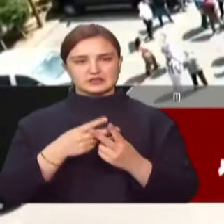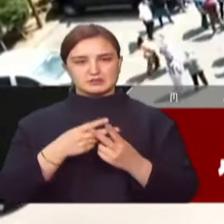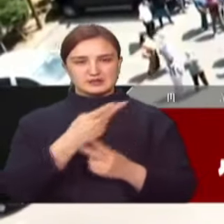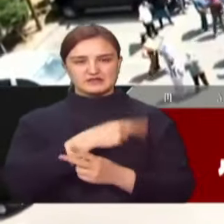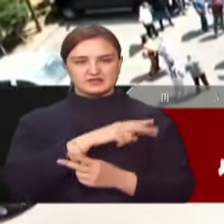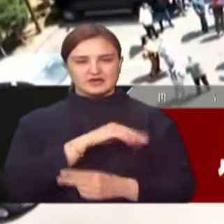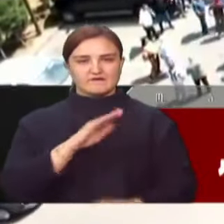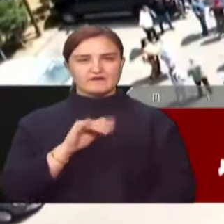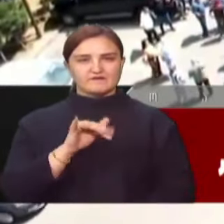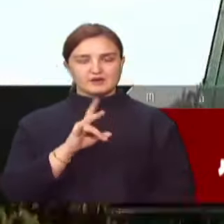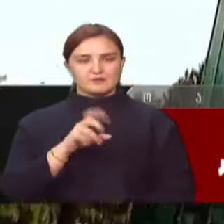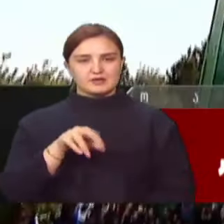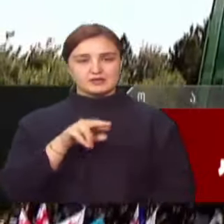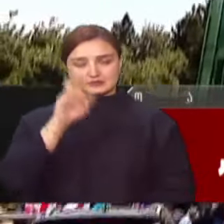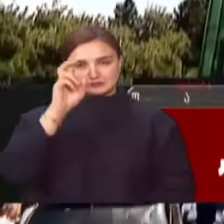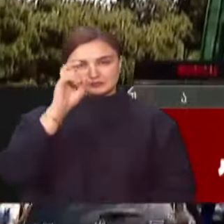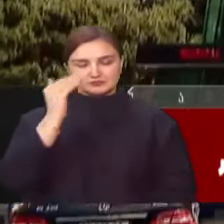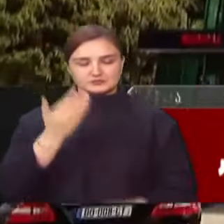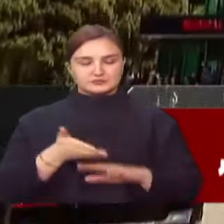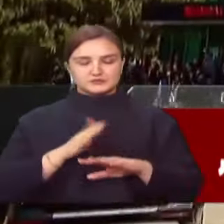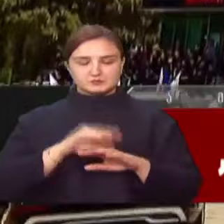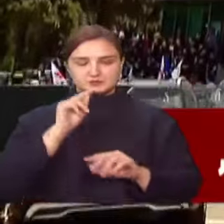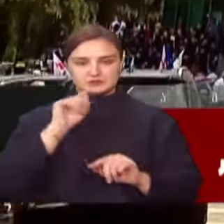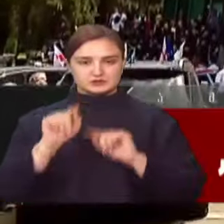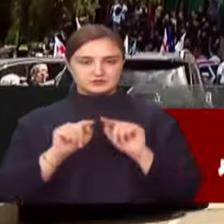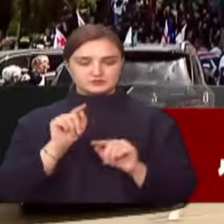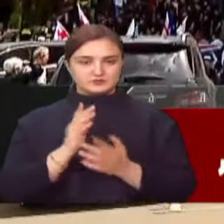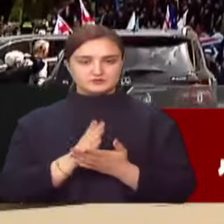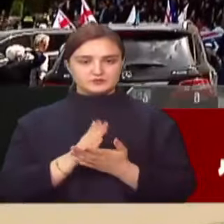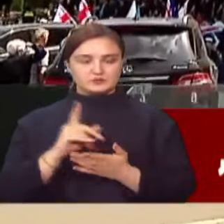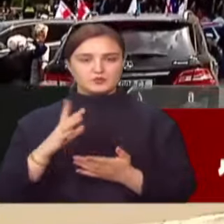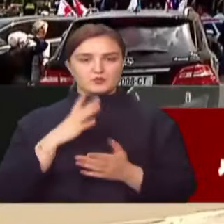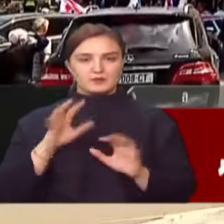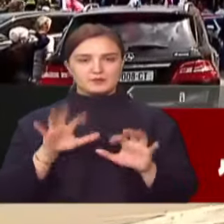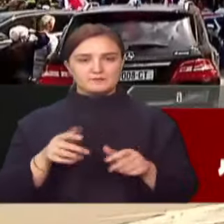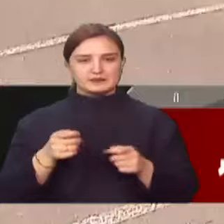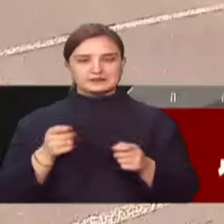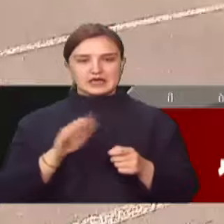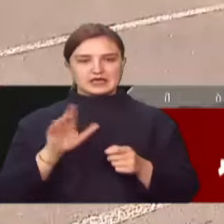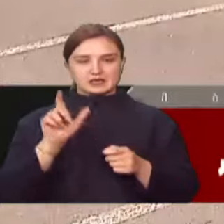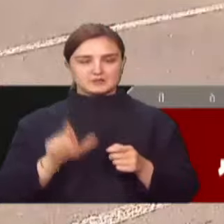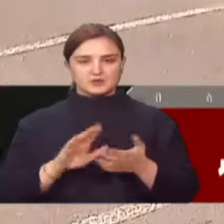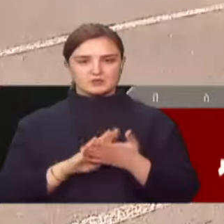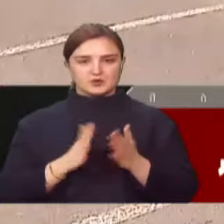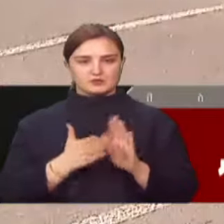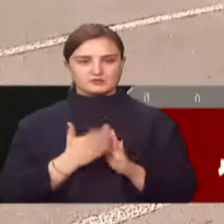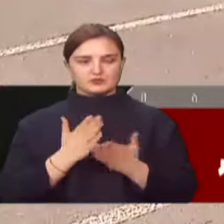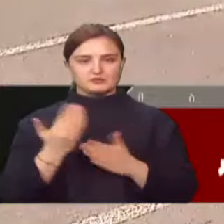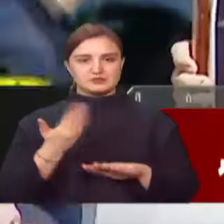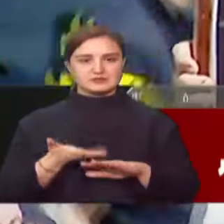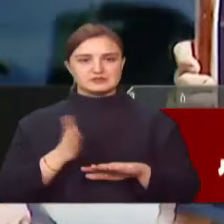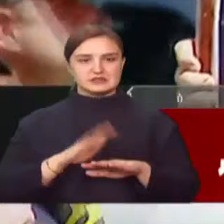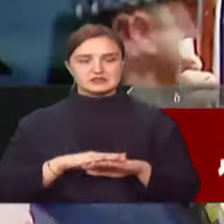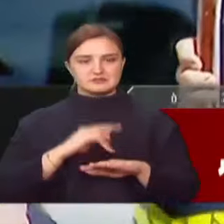კლინიკა ვივამედთან, სადაც ხელისუფლების მიმართ მძიმე ბრალდებები გააჟღერეს, რომ ექსპრეზიდენტი არა ადამიანურ პირობებში იმყოფება. ის მძიმე